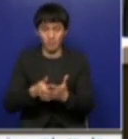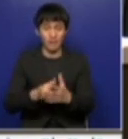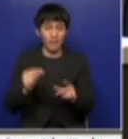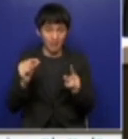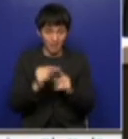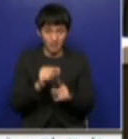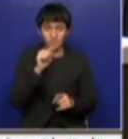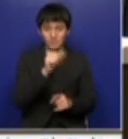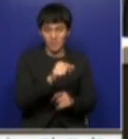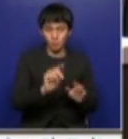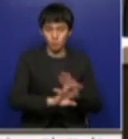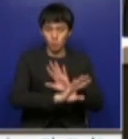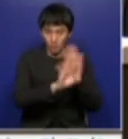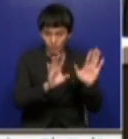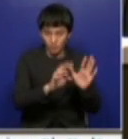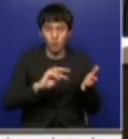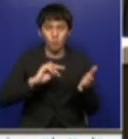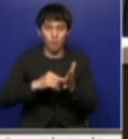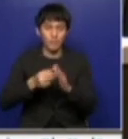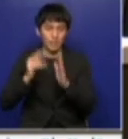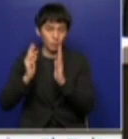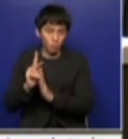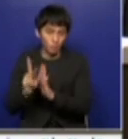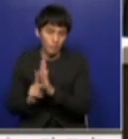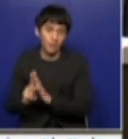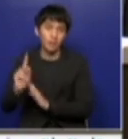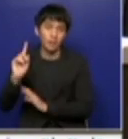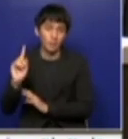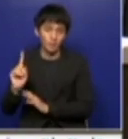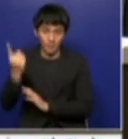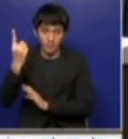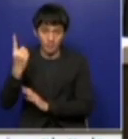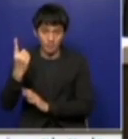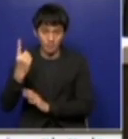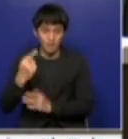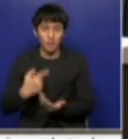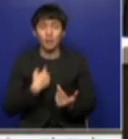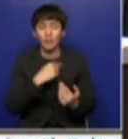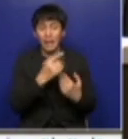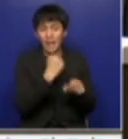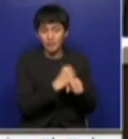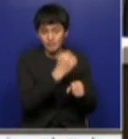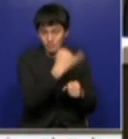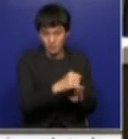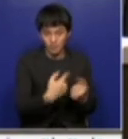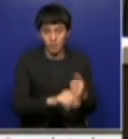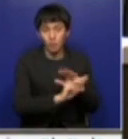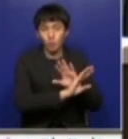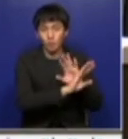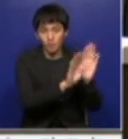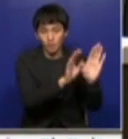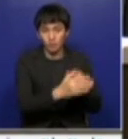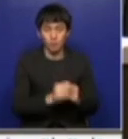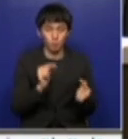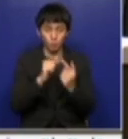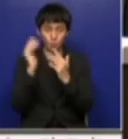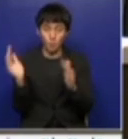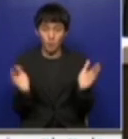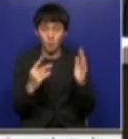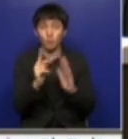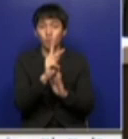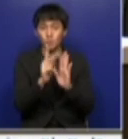เป็นการออกบทบัญญัติของกฎหมายใหม่ที่ไปยกเลิกการกระทำความผิดมีประมวลกฎหมายอาญามาตรา